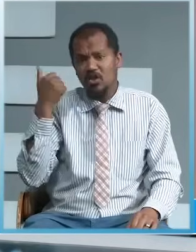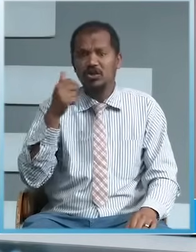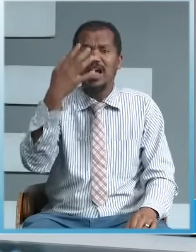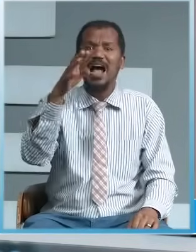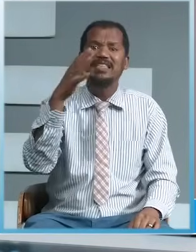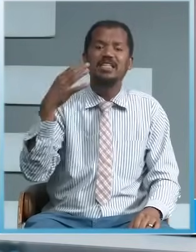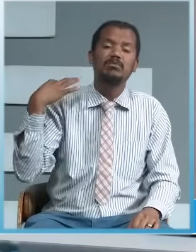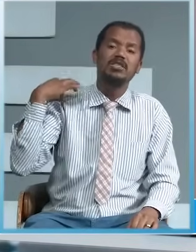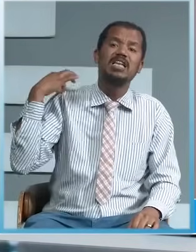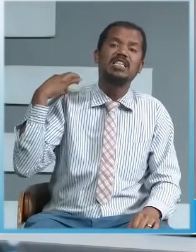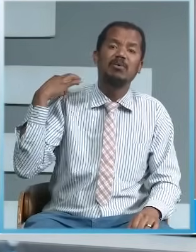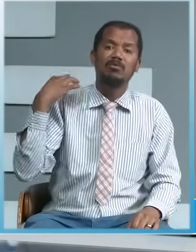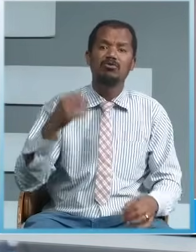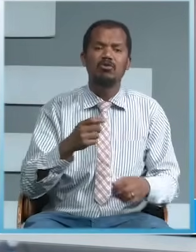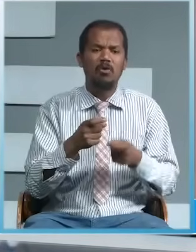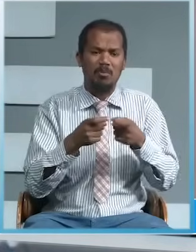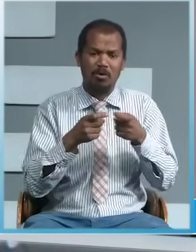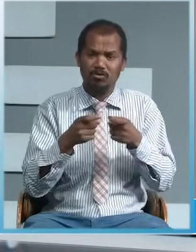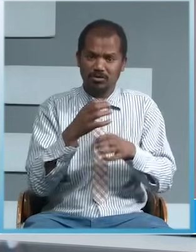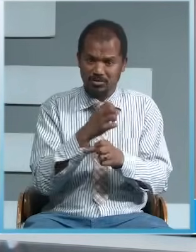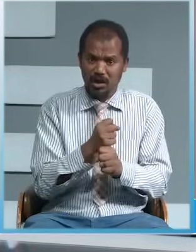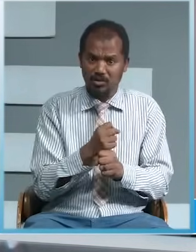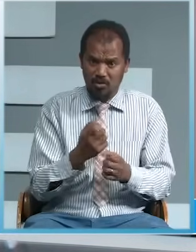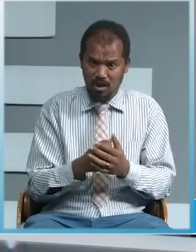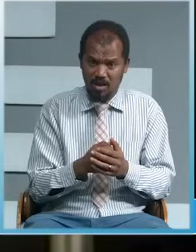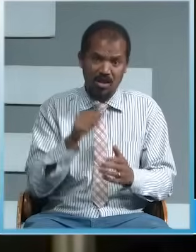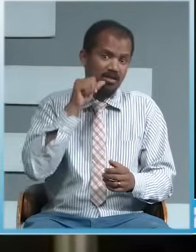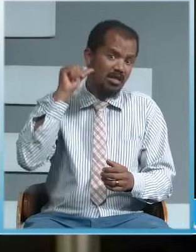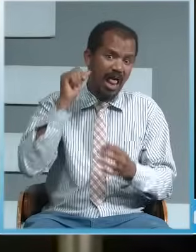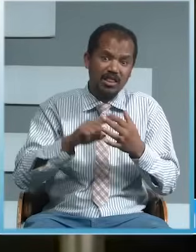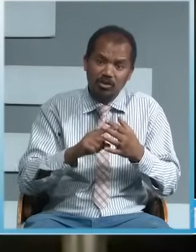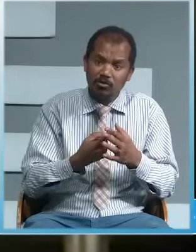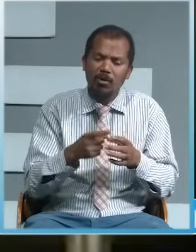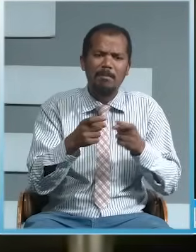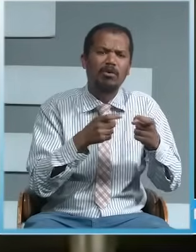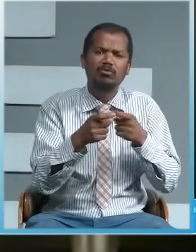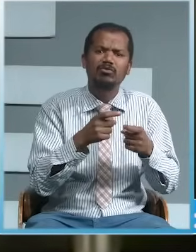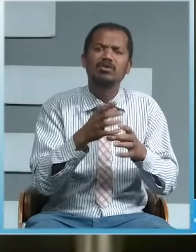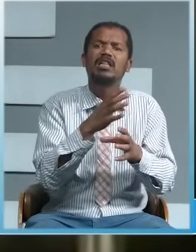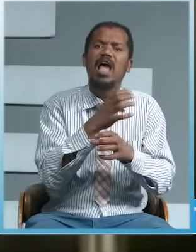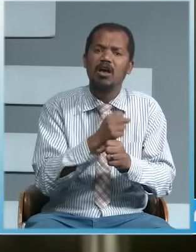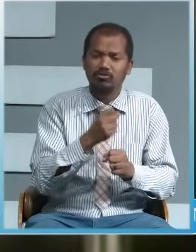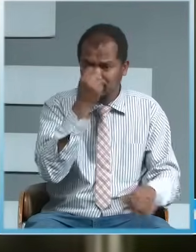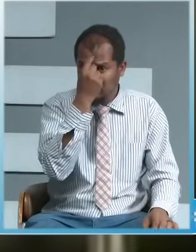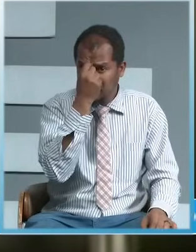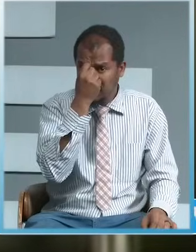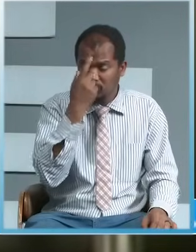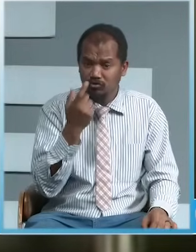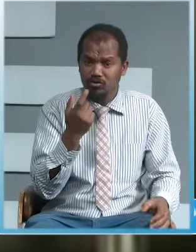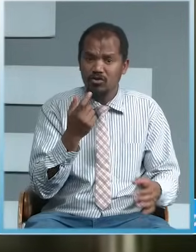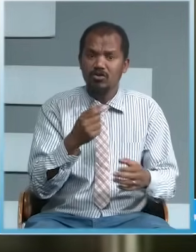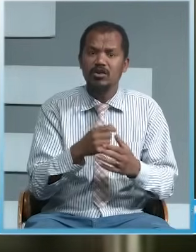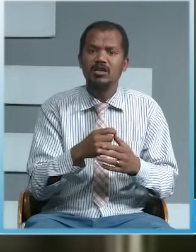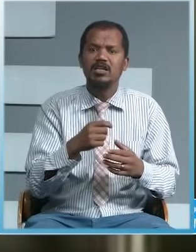የተጠረጠሩ ሌሎች 14 ግለሰቦች በቁጥጥር ስር ውለዋል። ከትናንት ጀምሮ በቁጥጥር ስር የዋሉ